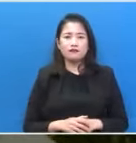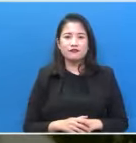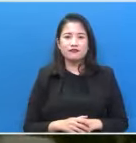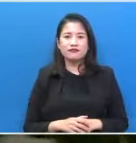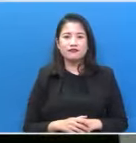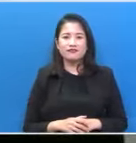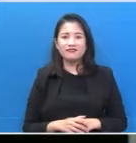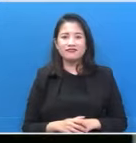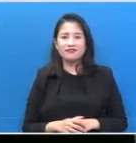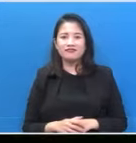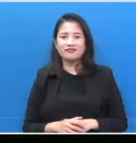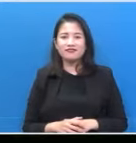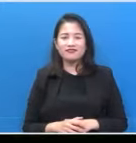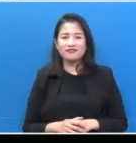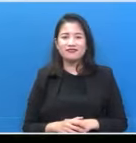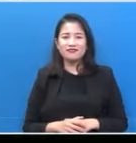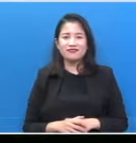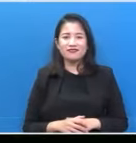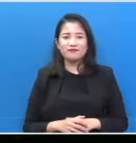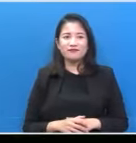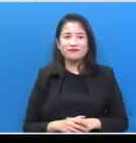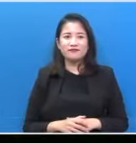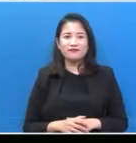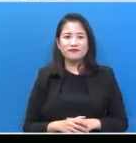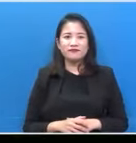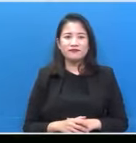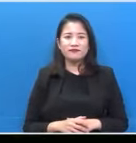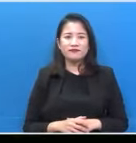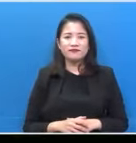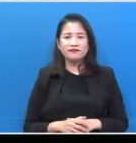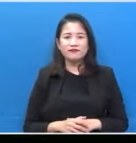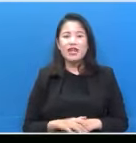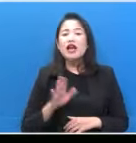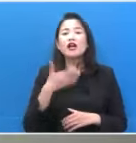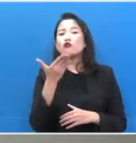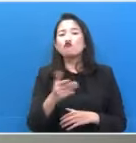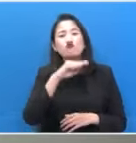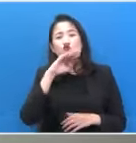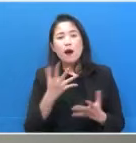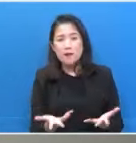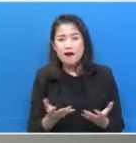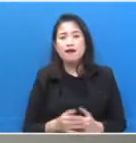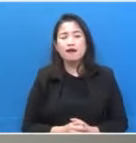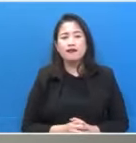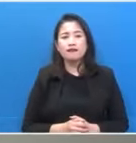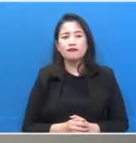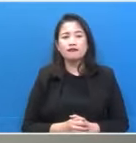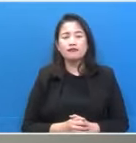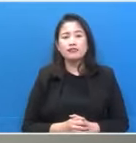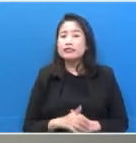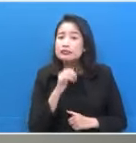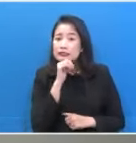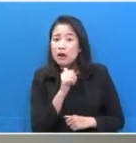is ongoing. What else are you waiting for? Who will